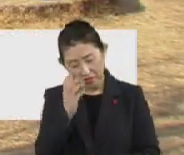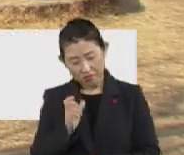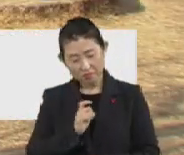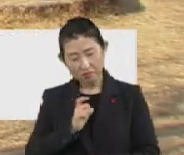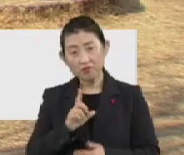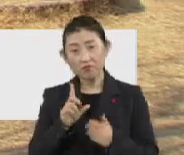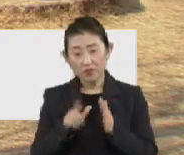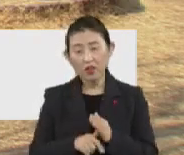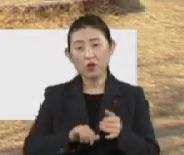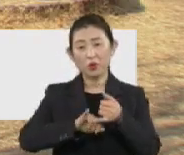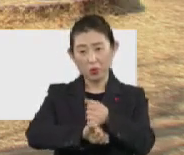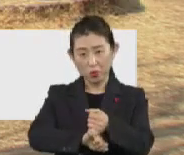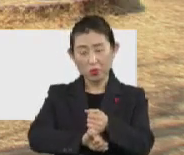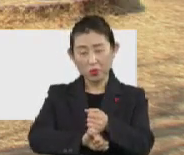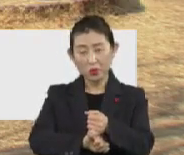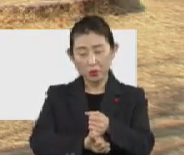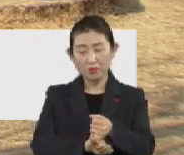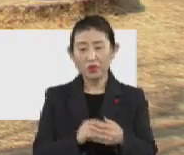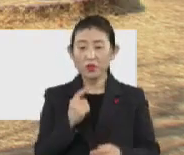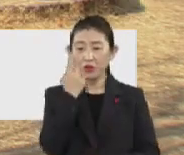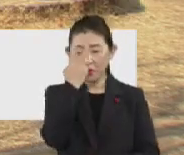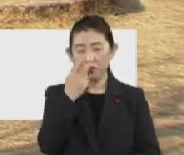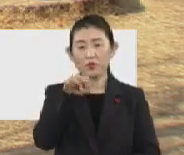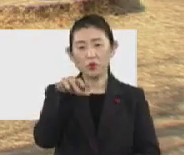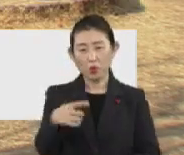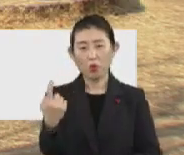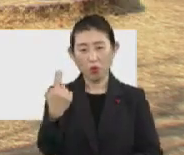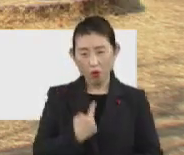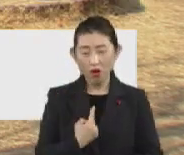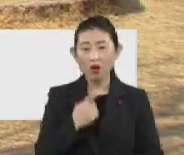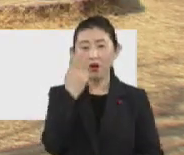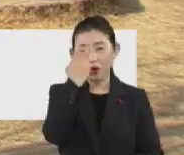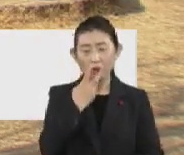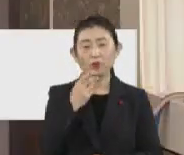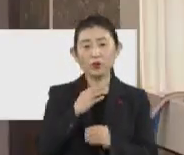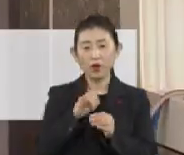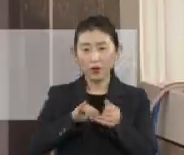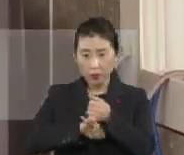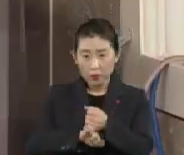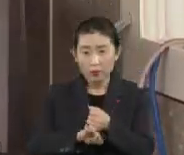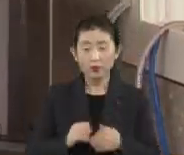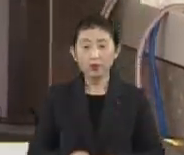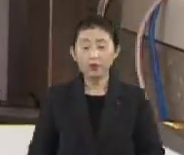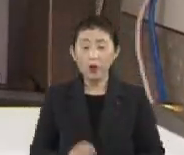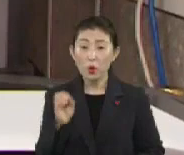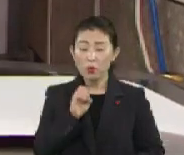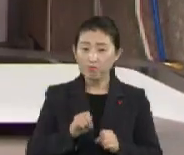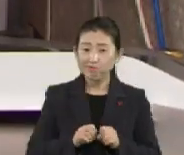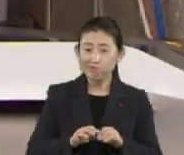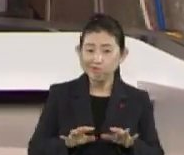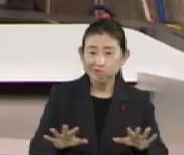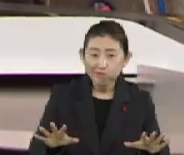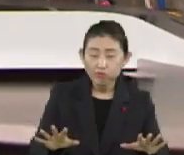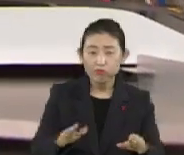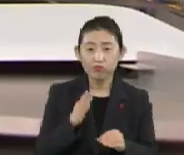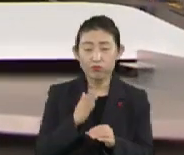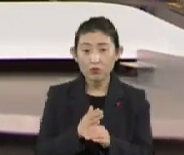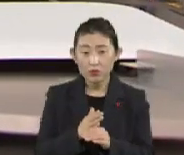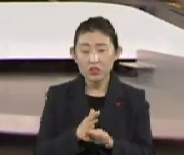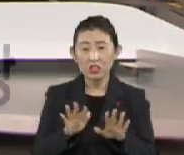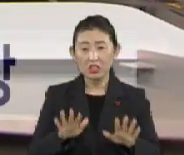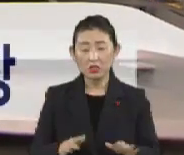설 연휴에도 선별진료소를 찾아서 검사를 받아주셨으면 좋겠습니다. 오미크론 변이 바이러스가 우세종이